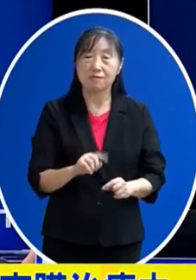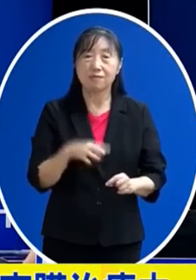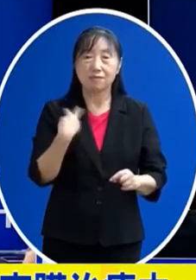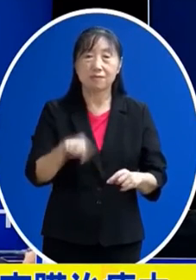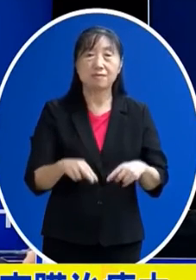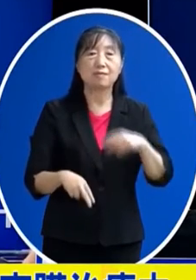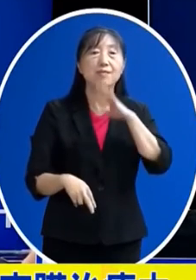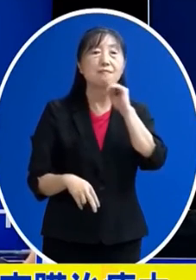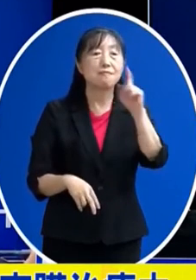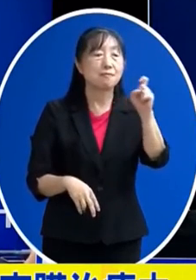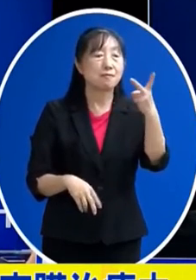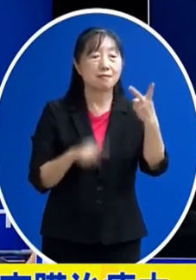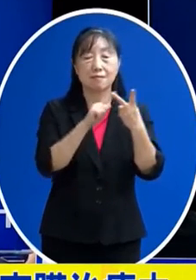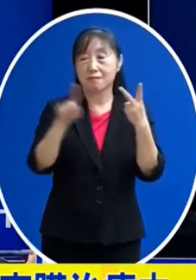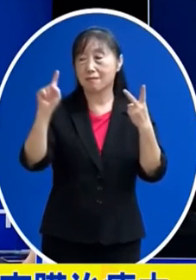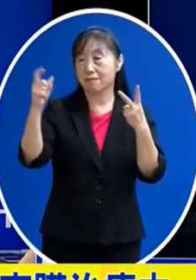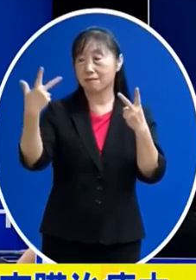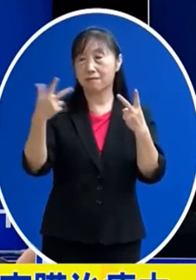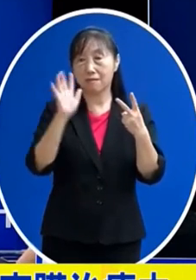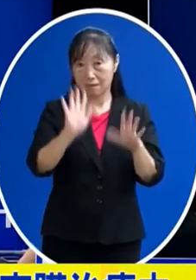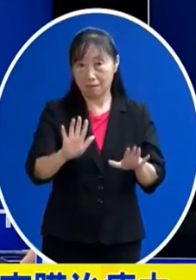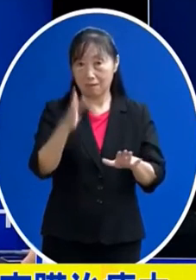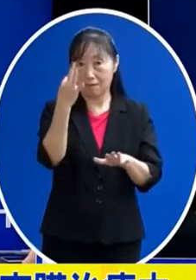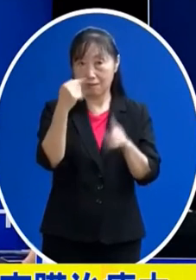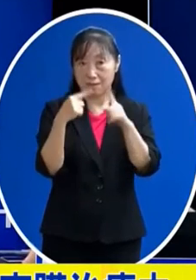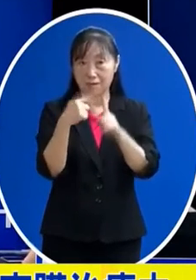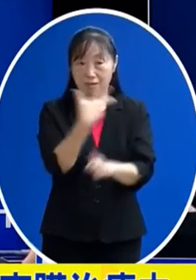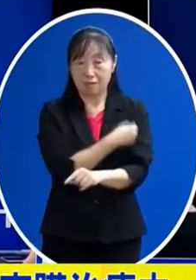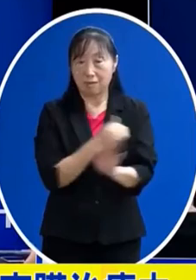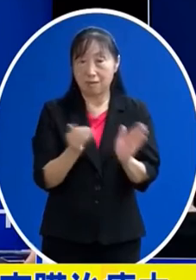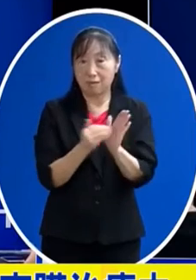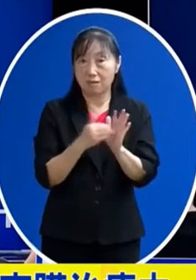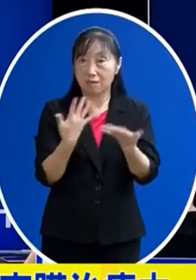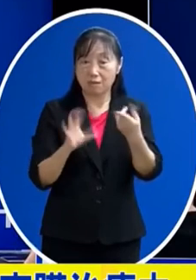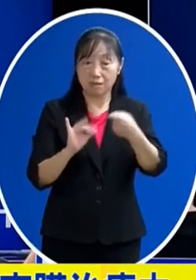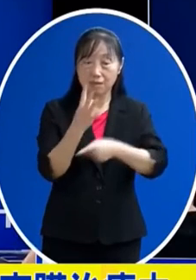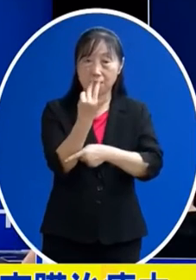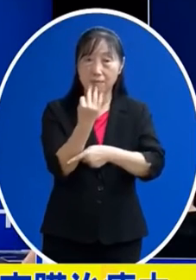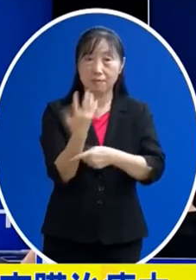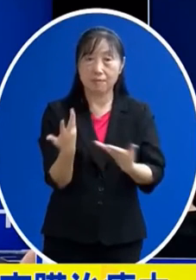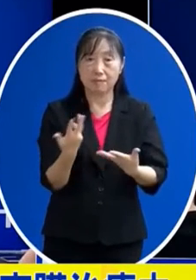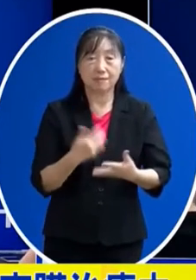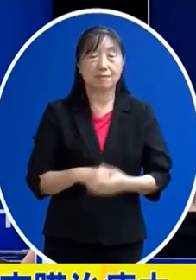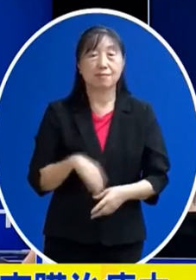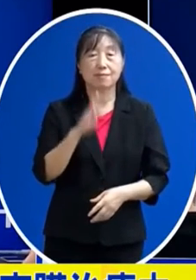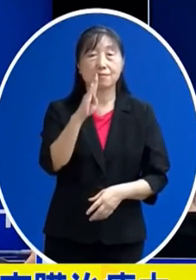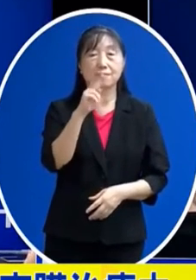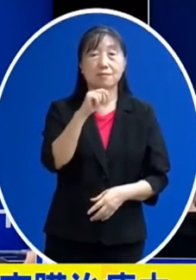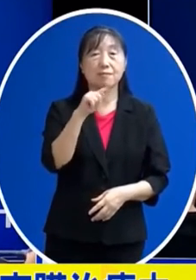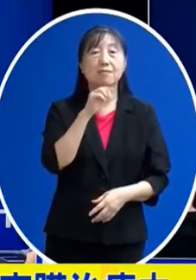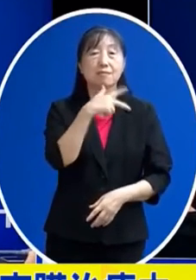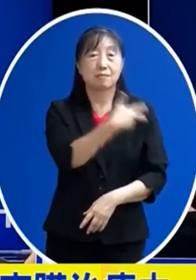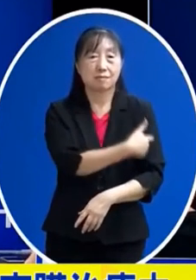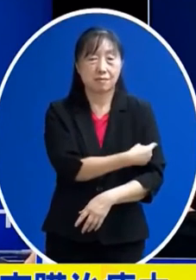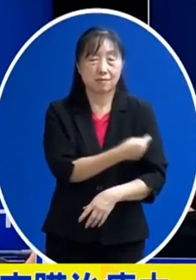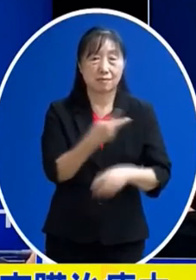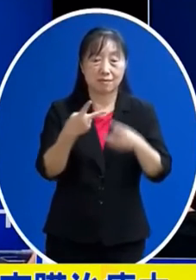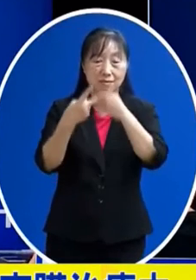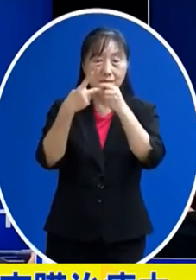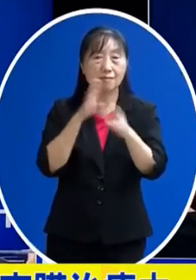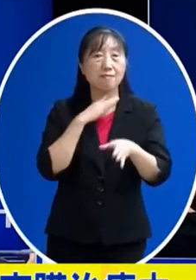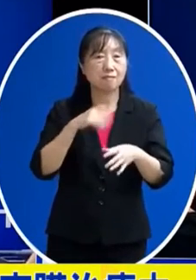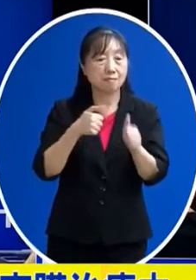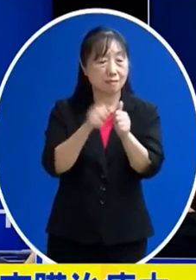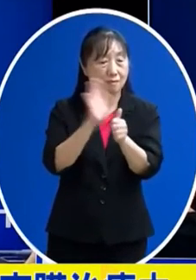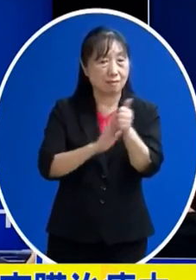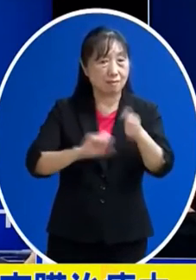在12到17岁的学生目前已经有多少人接种，大概占了几成？那目前我们知道 BNT 打第二剂副作用几率会更增